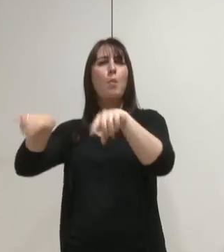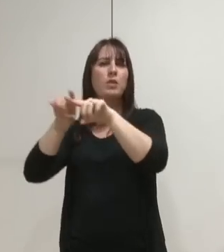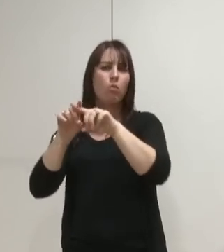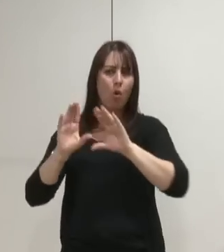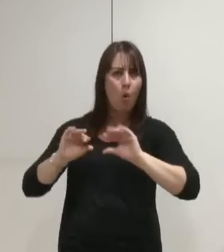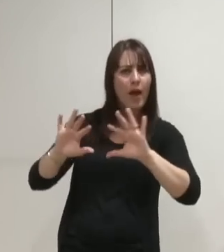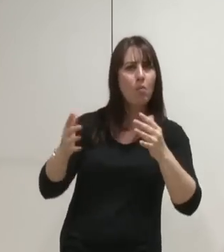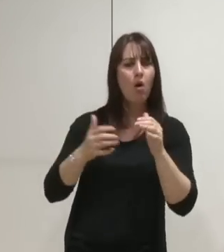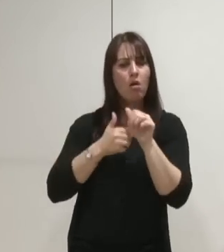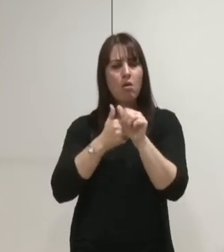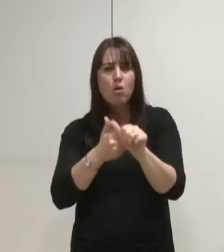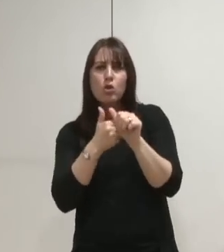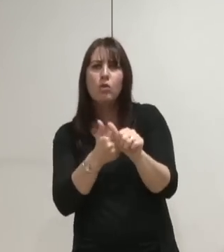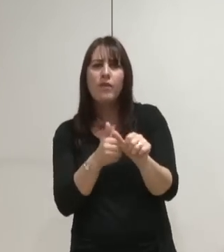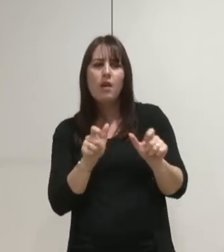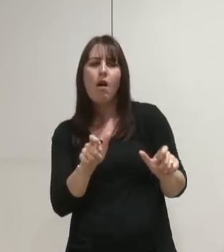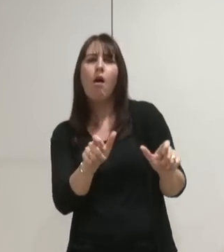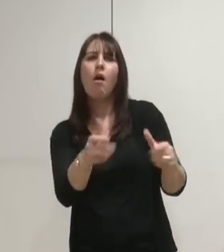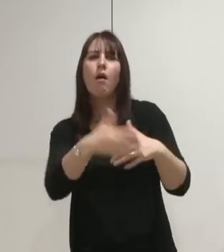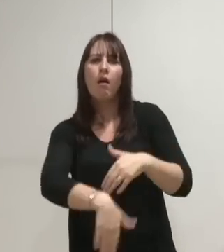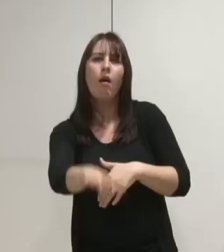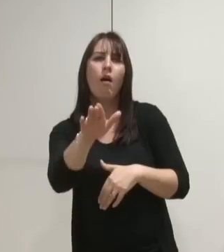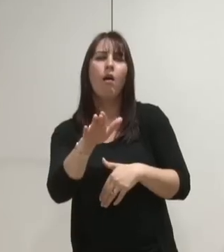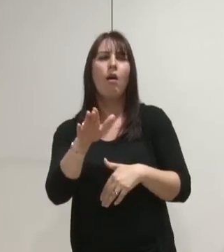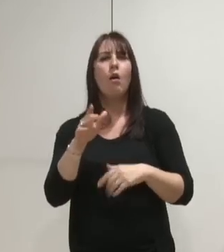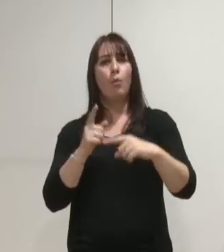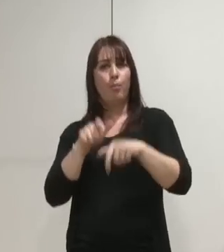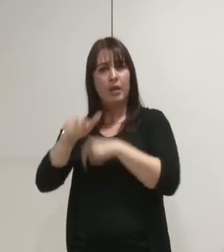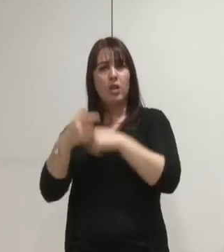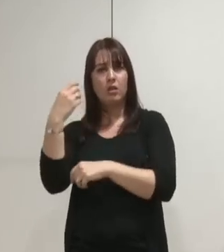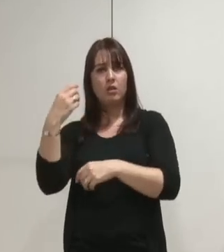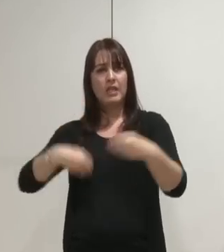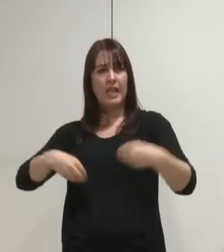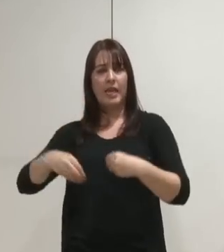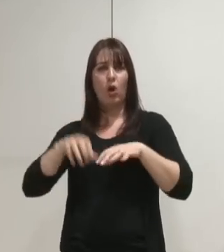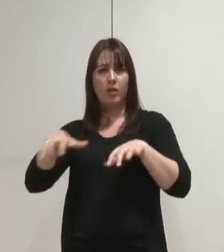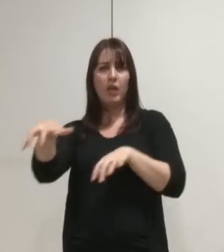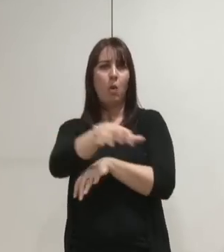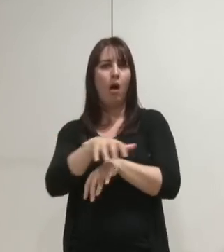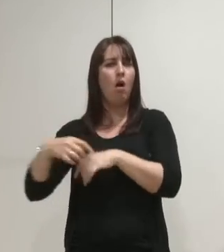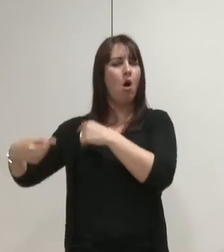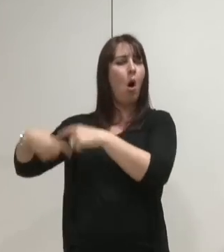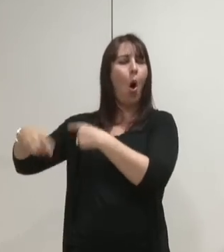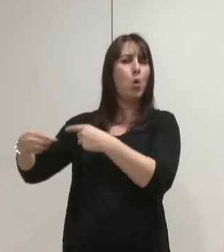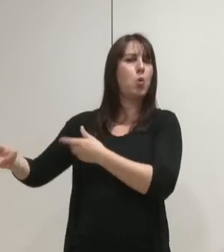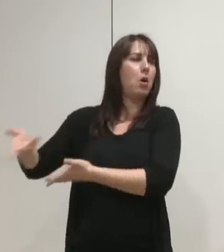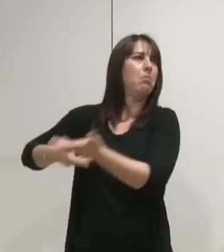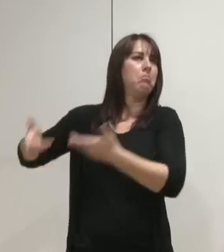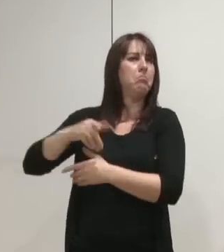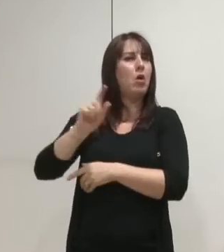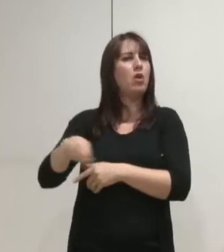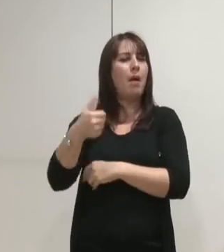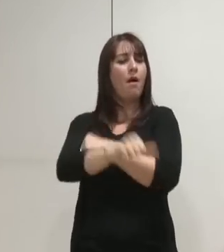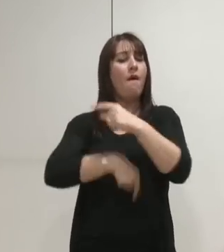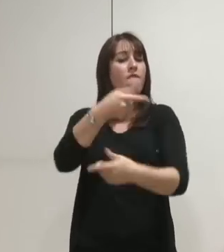concret à la fois du suivi qui est fait par les directeurs de territoire c'est en train d'être rassemblé ça devrait vous être transmis d'ici la